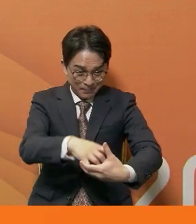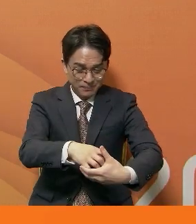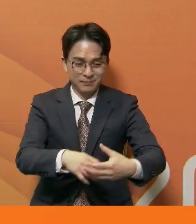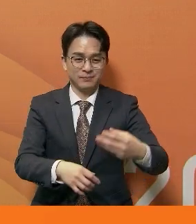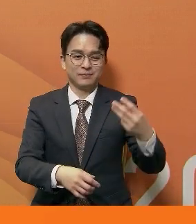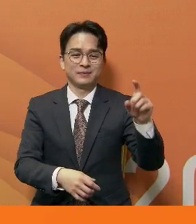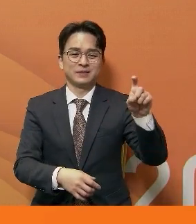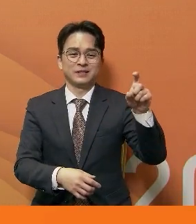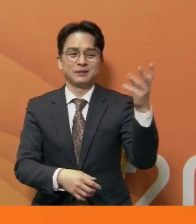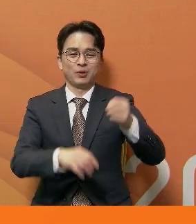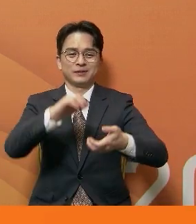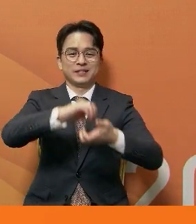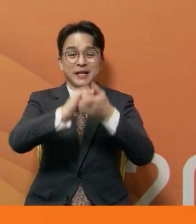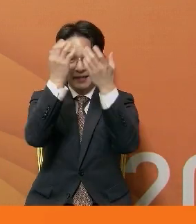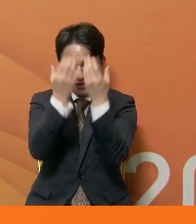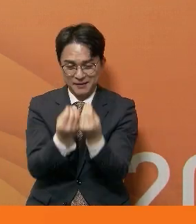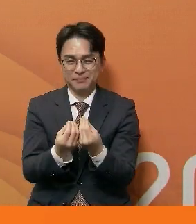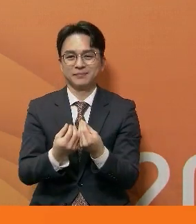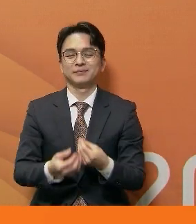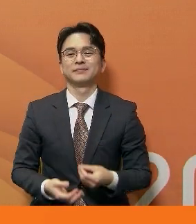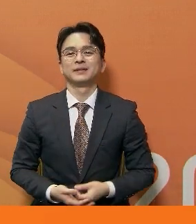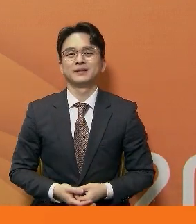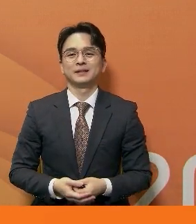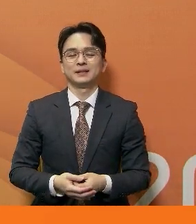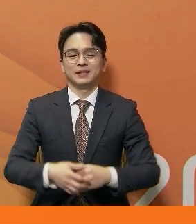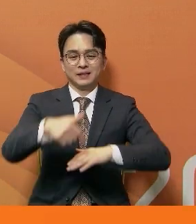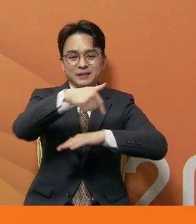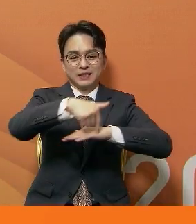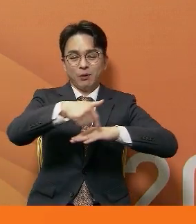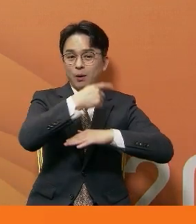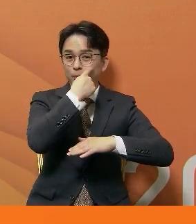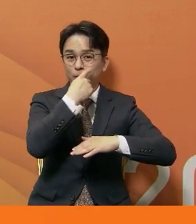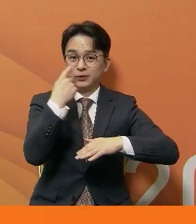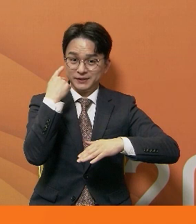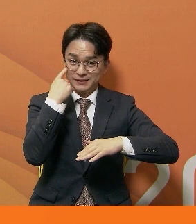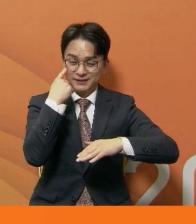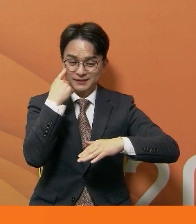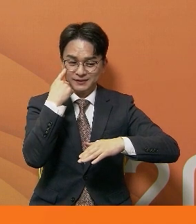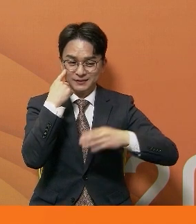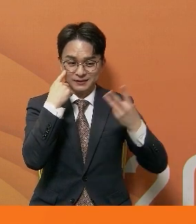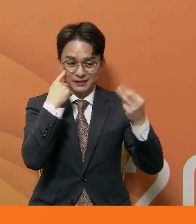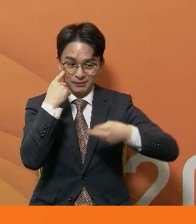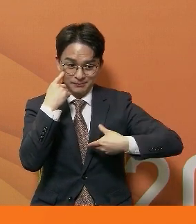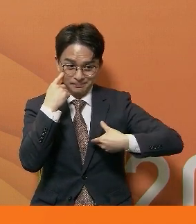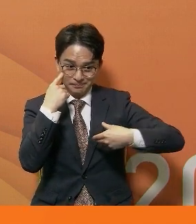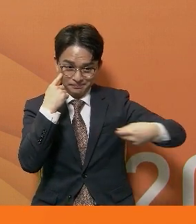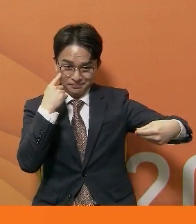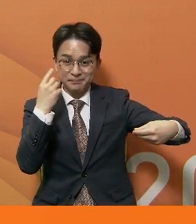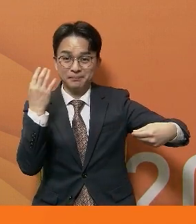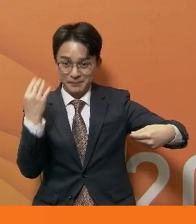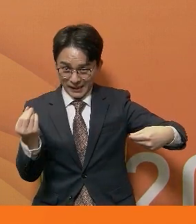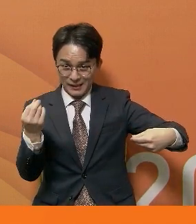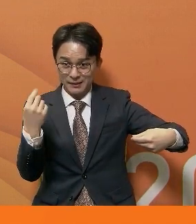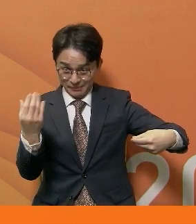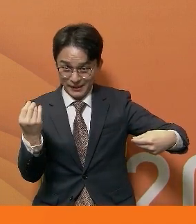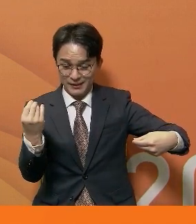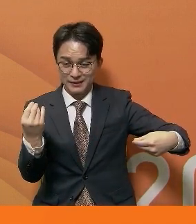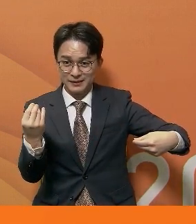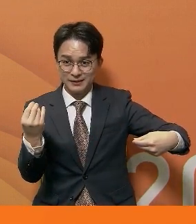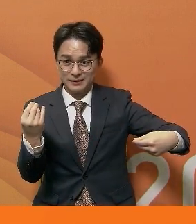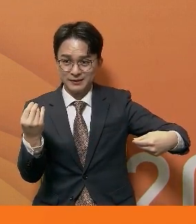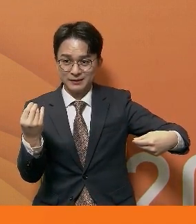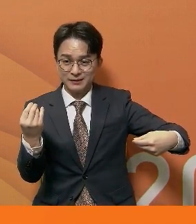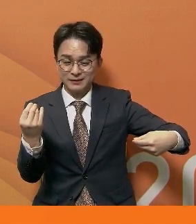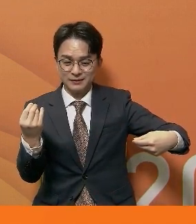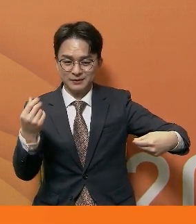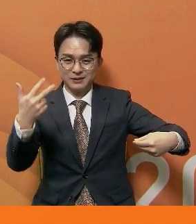좋겠습니다 그러니까 예를 들어서 기획보증상품을 통해서 3억원을 사용을 하셨다고 한다면